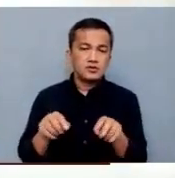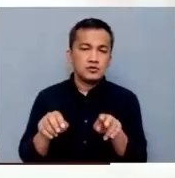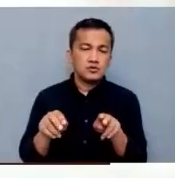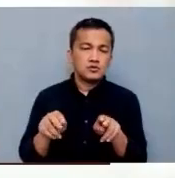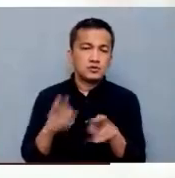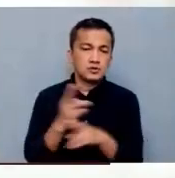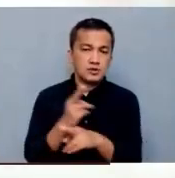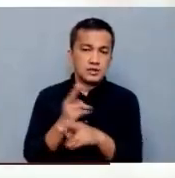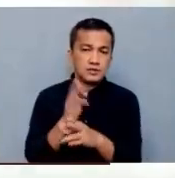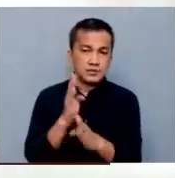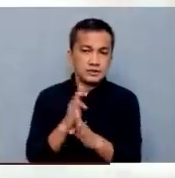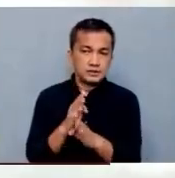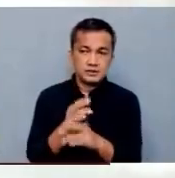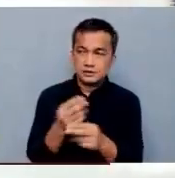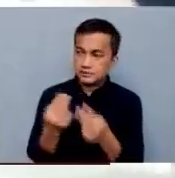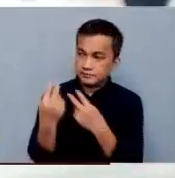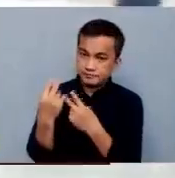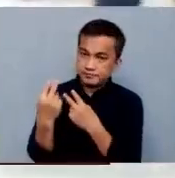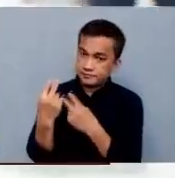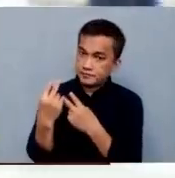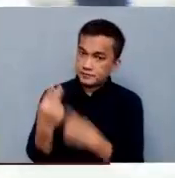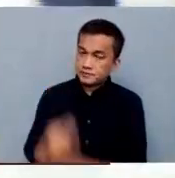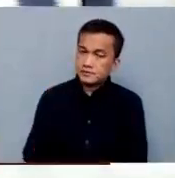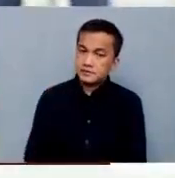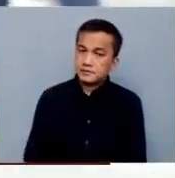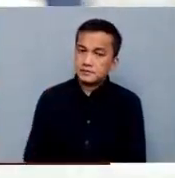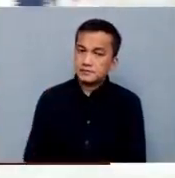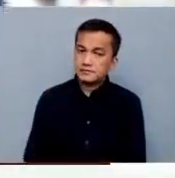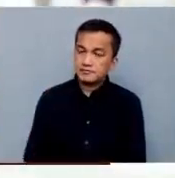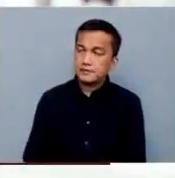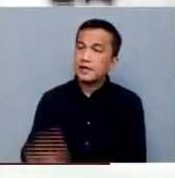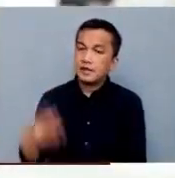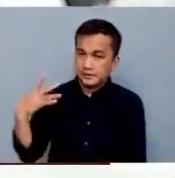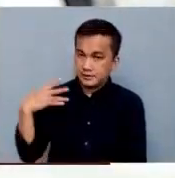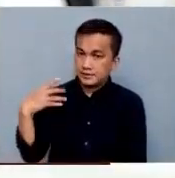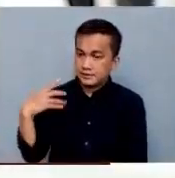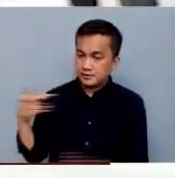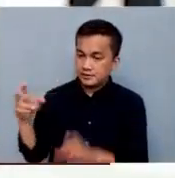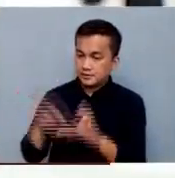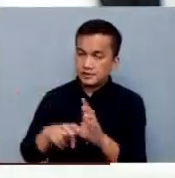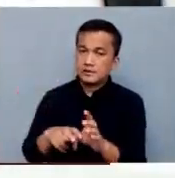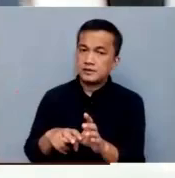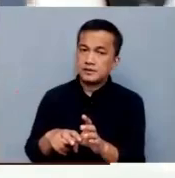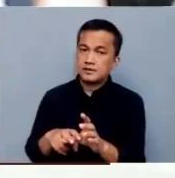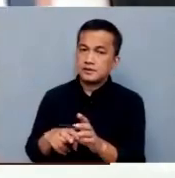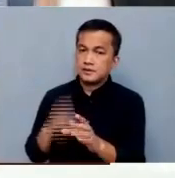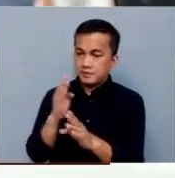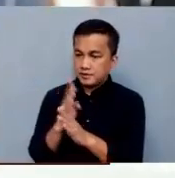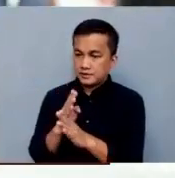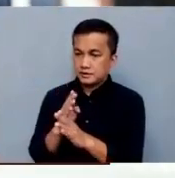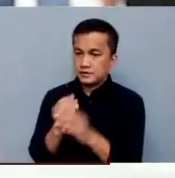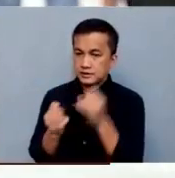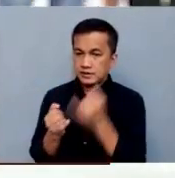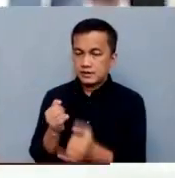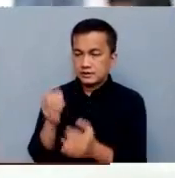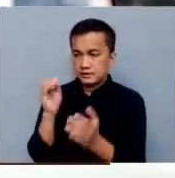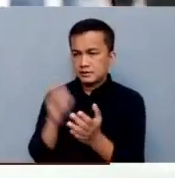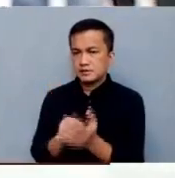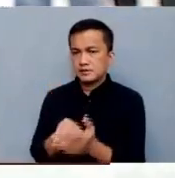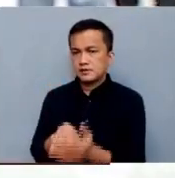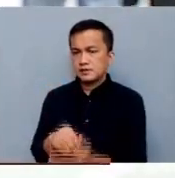ngayon, yung mga nakikita nyo sa aking likuran ay naghihintay na lamang sila na makasakay sa kanilang Basta huling tala ng